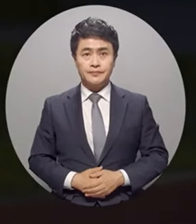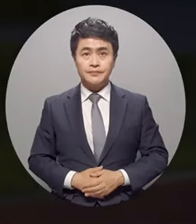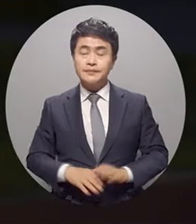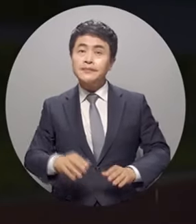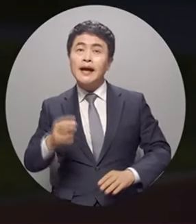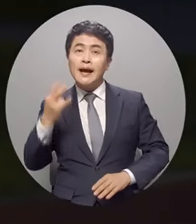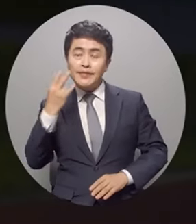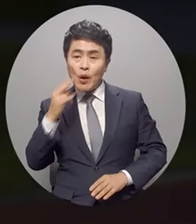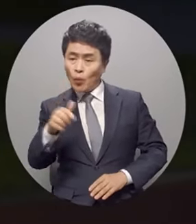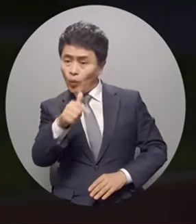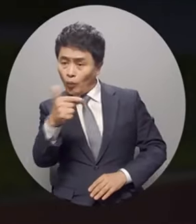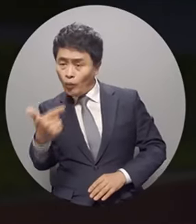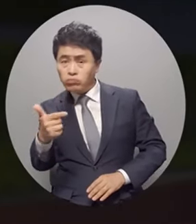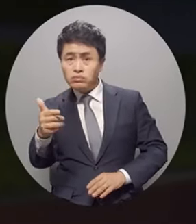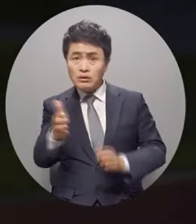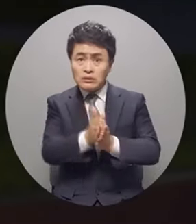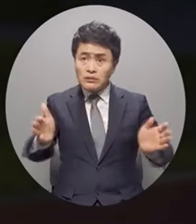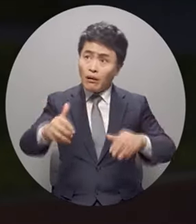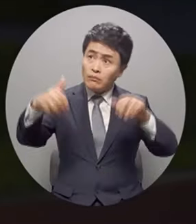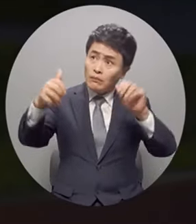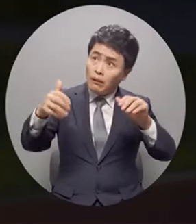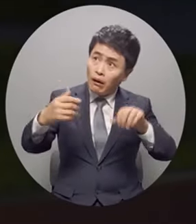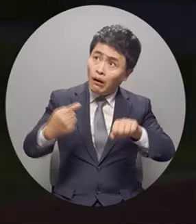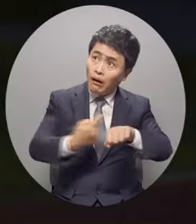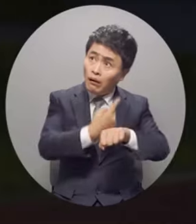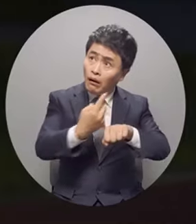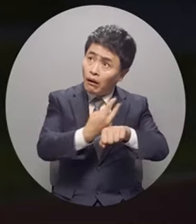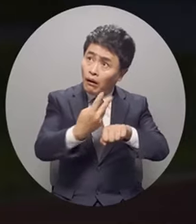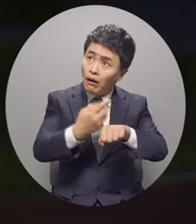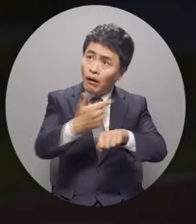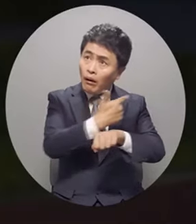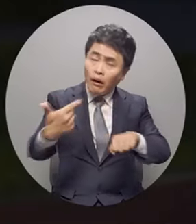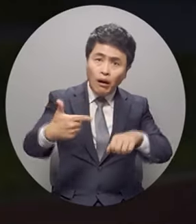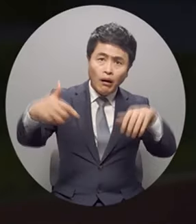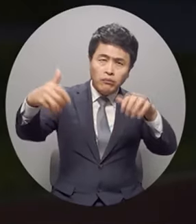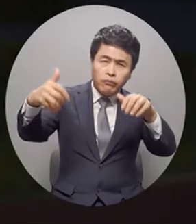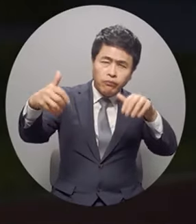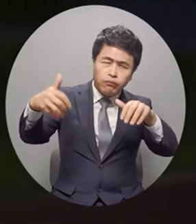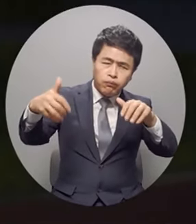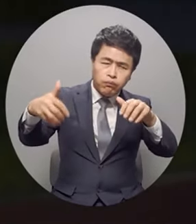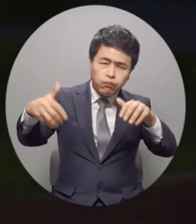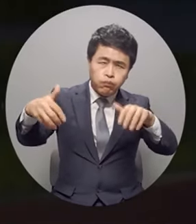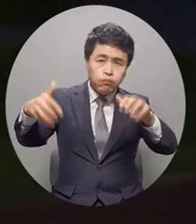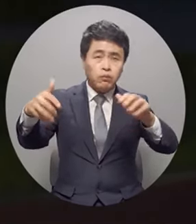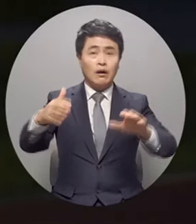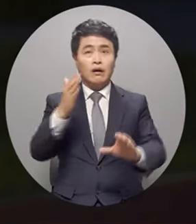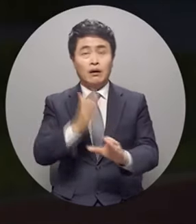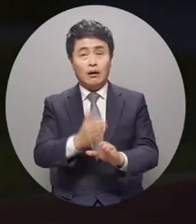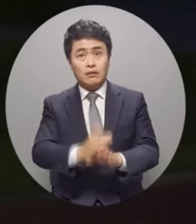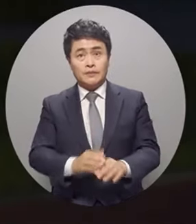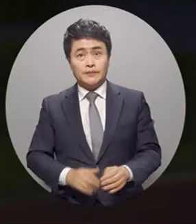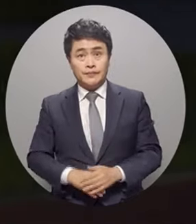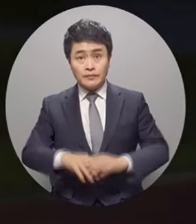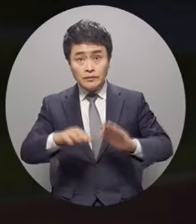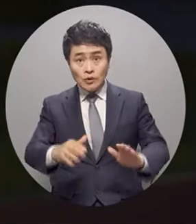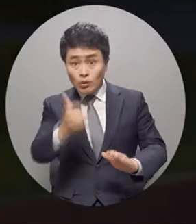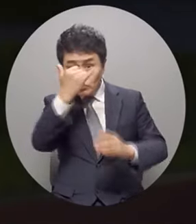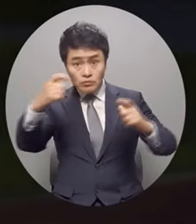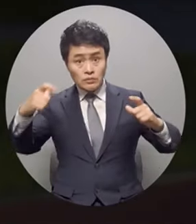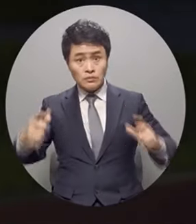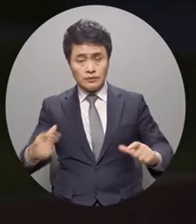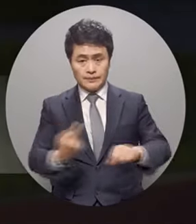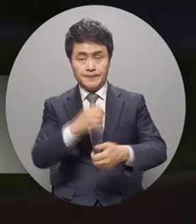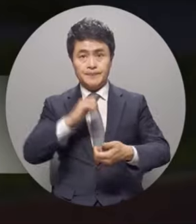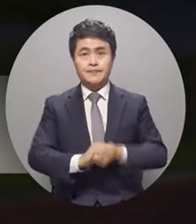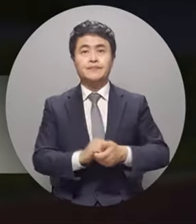네, 오후부터 내리기 시작한 비는 시간이 갈수록 굵은 빗줄기로 변하면서 더욱 강하게 쏟아지고 있는데요. 충남권에는